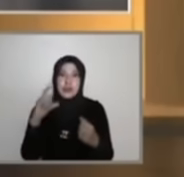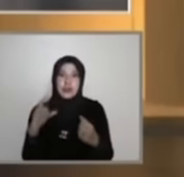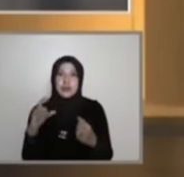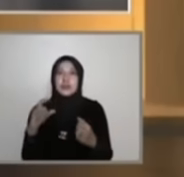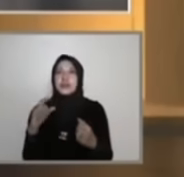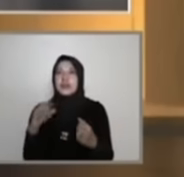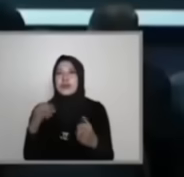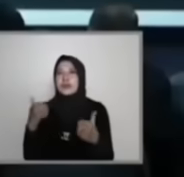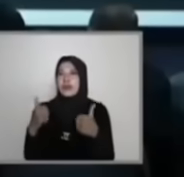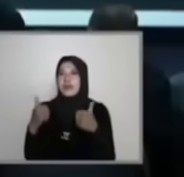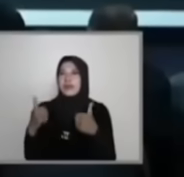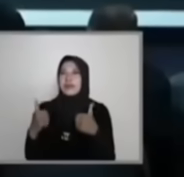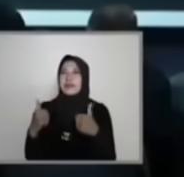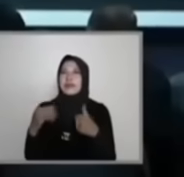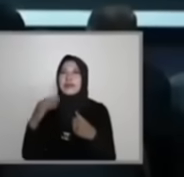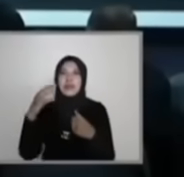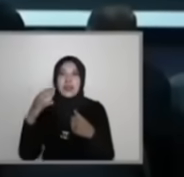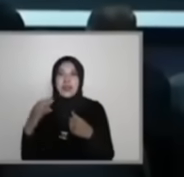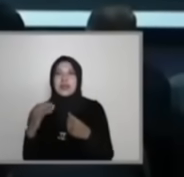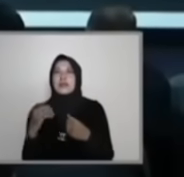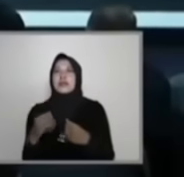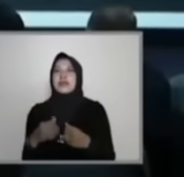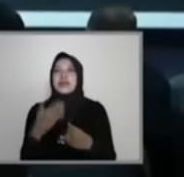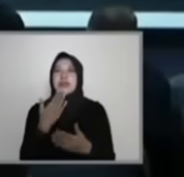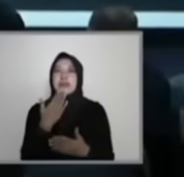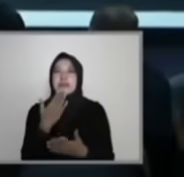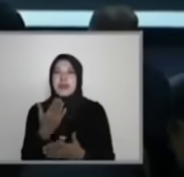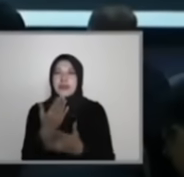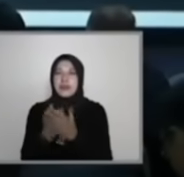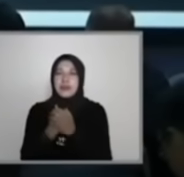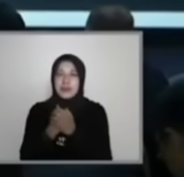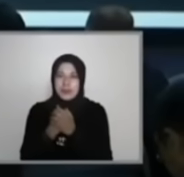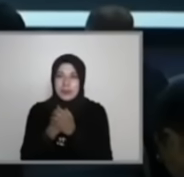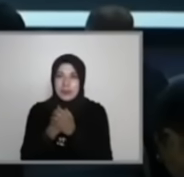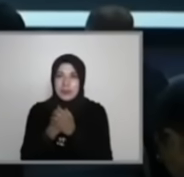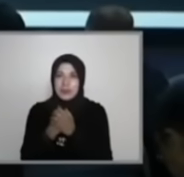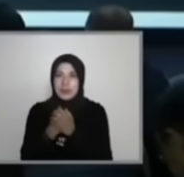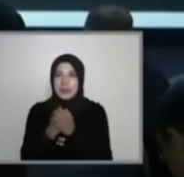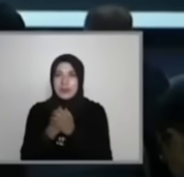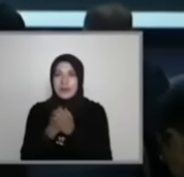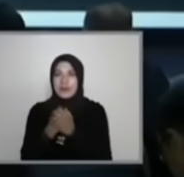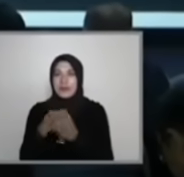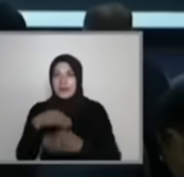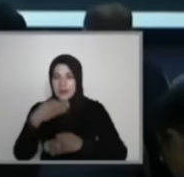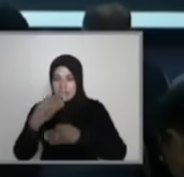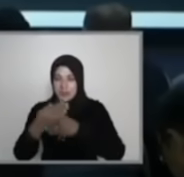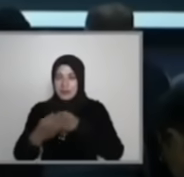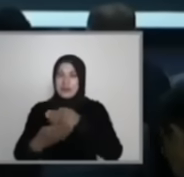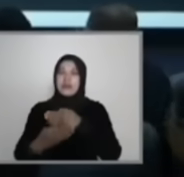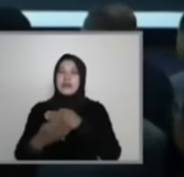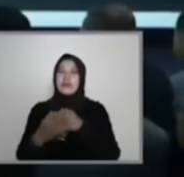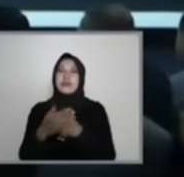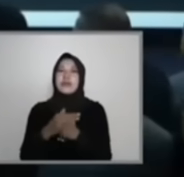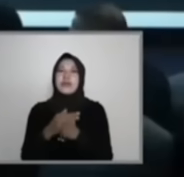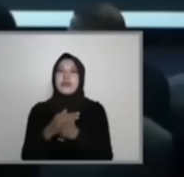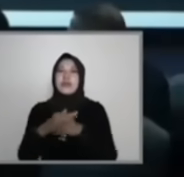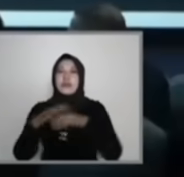Sudah cukup? Cukup. Baik, cukup? Baik, terima kasih. Berikutnya,